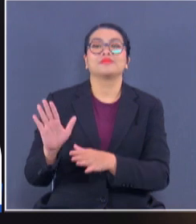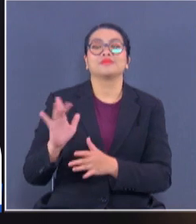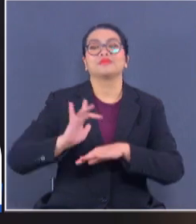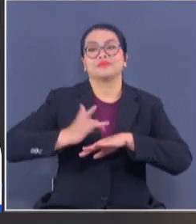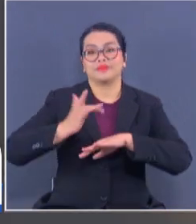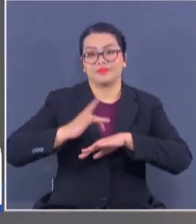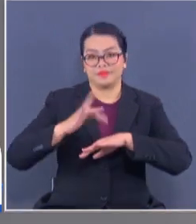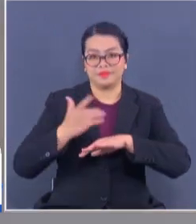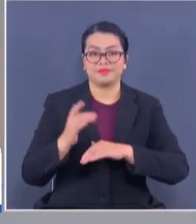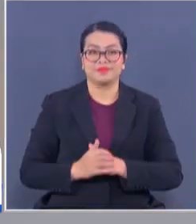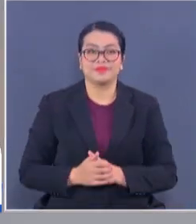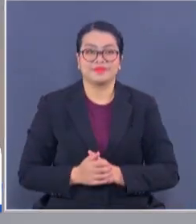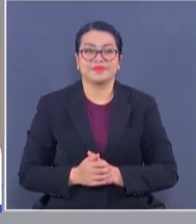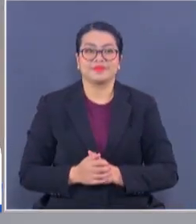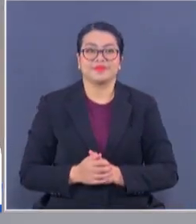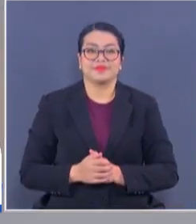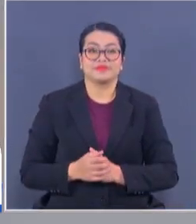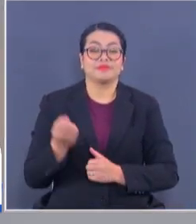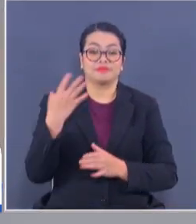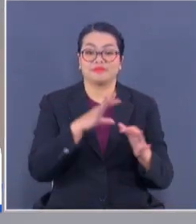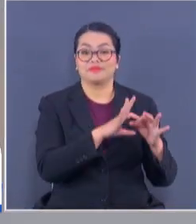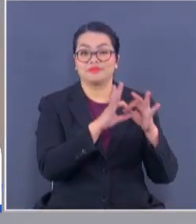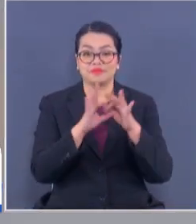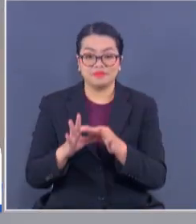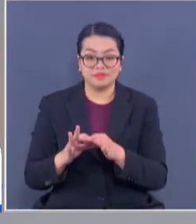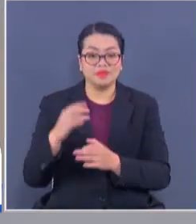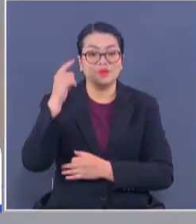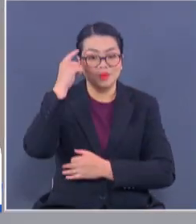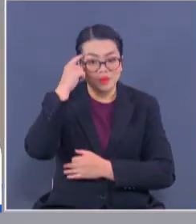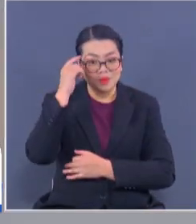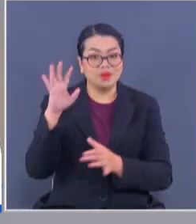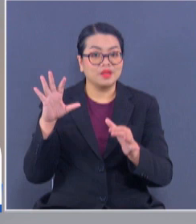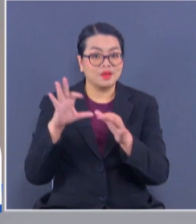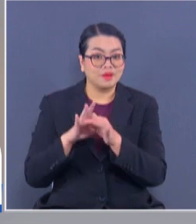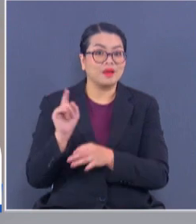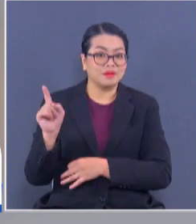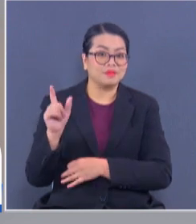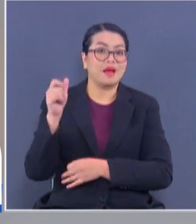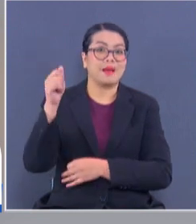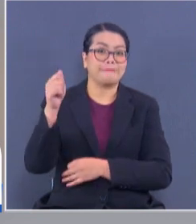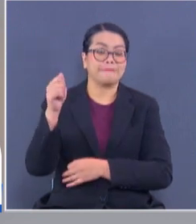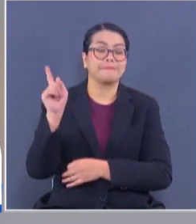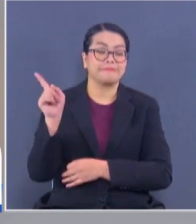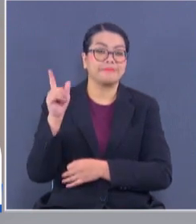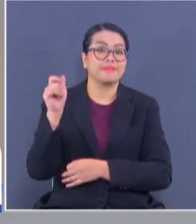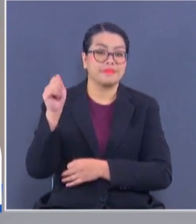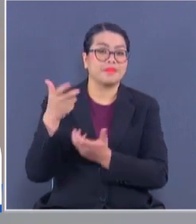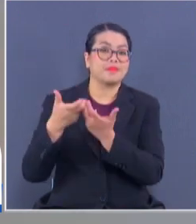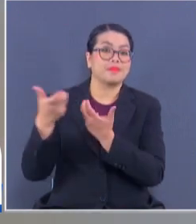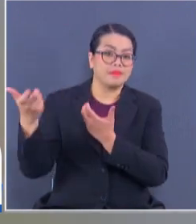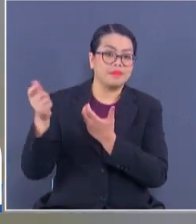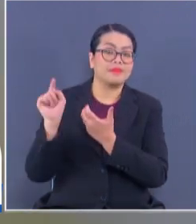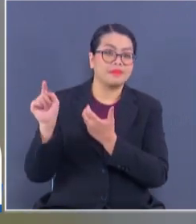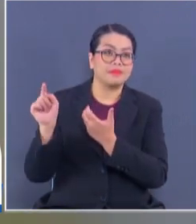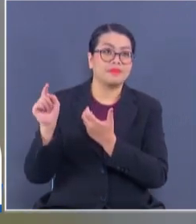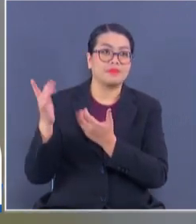ามธรรมชาติค่ะส่วนเรื่องที่ถูกโยงว่ารู้เรื่องราวทางสาวอ้ําพัชราภาและไฮโซพกเลิกลากัน